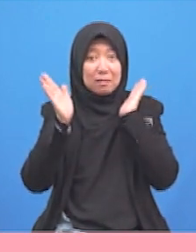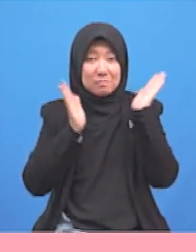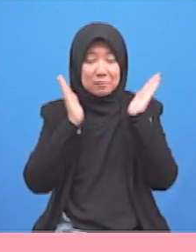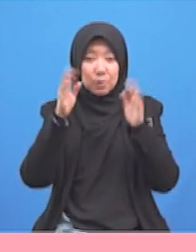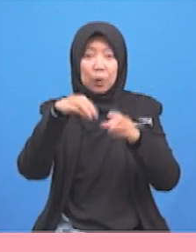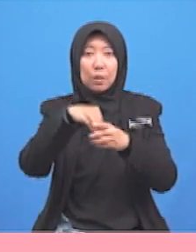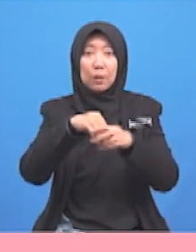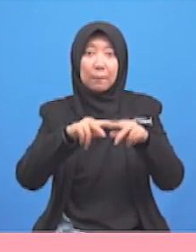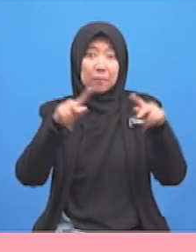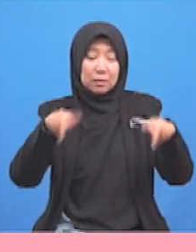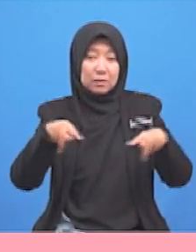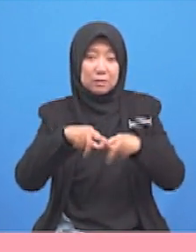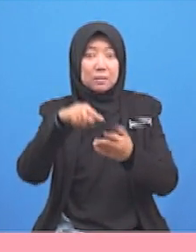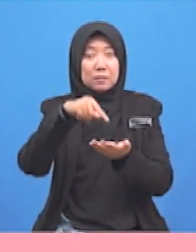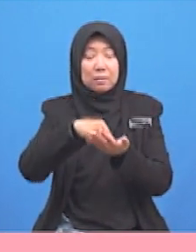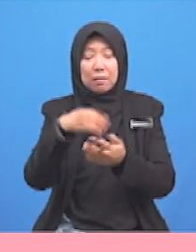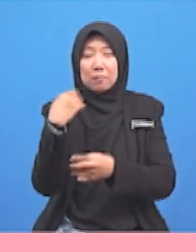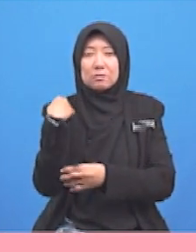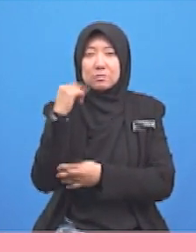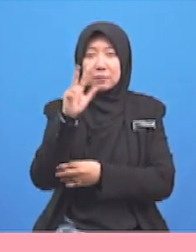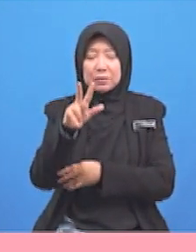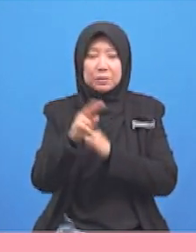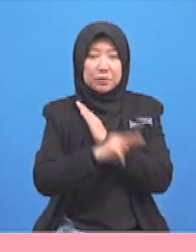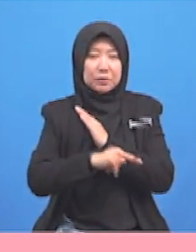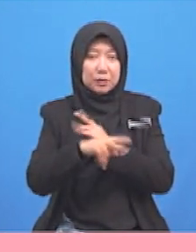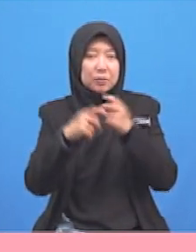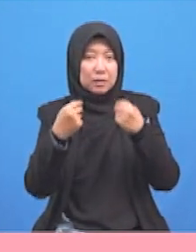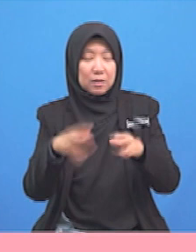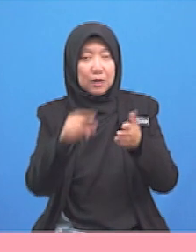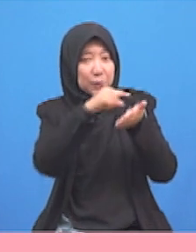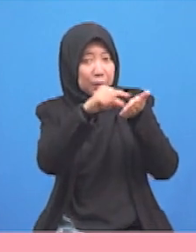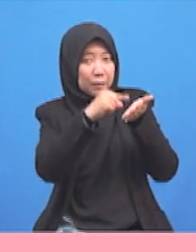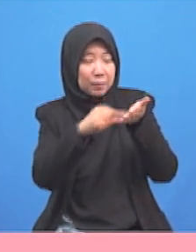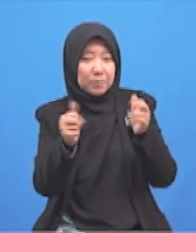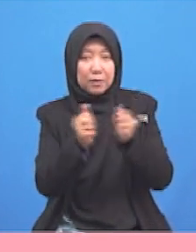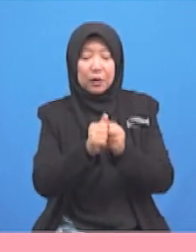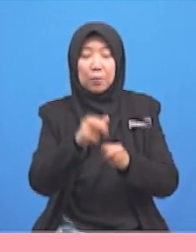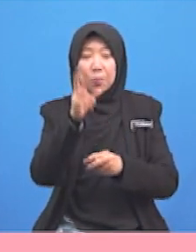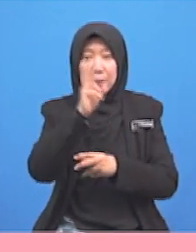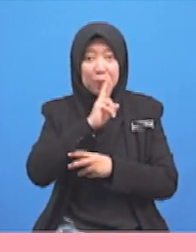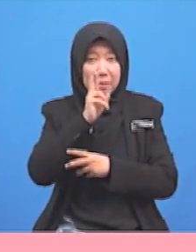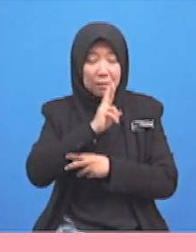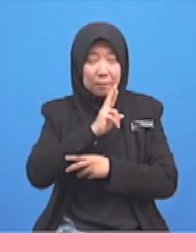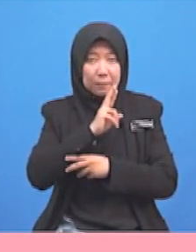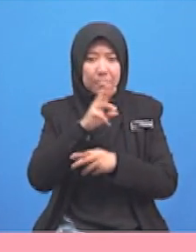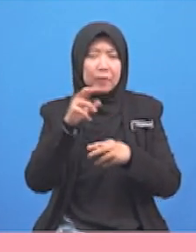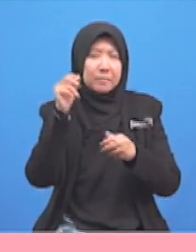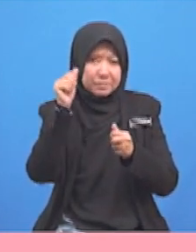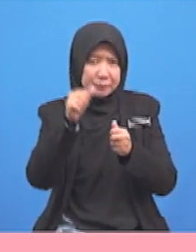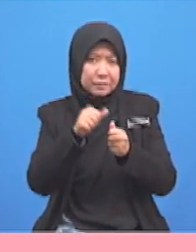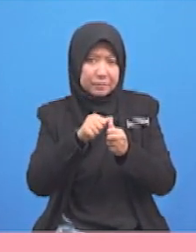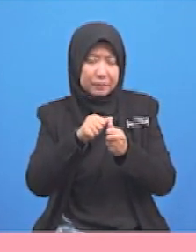Dalam peta ini, terdapat tiga negeri yang telah dilabelkan dengan warna merah. Masihkah